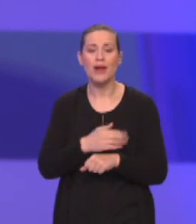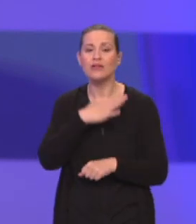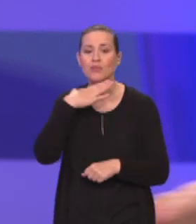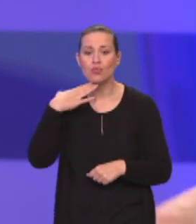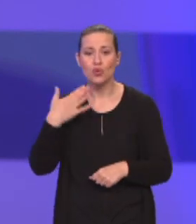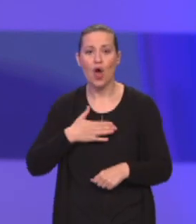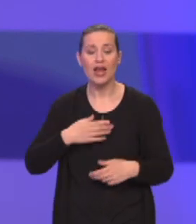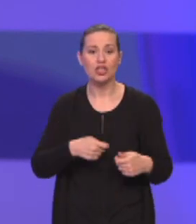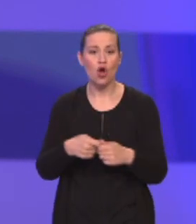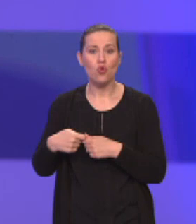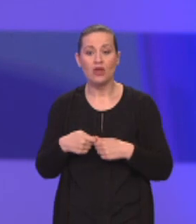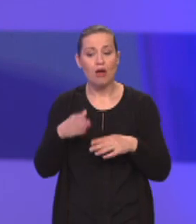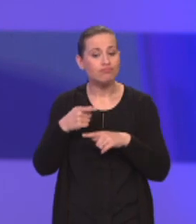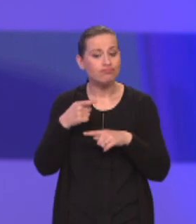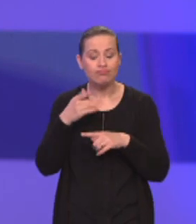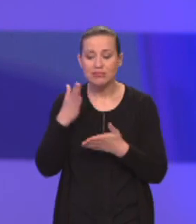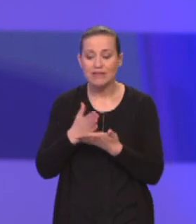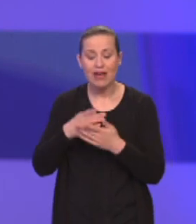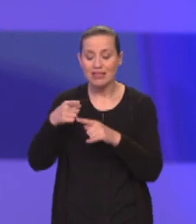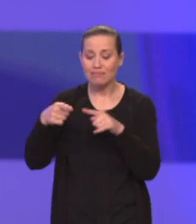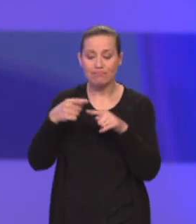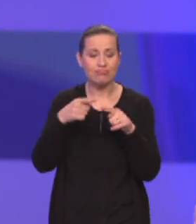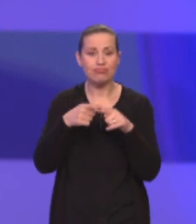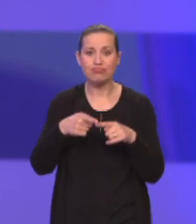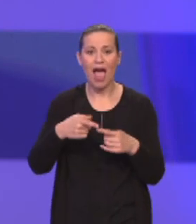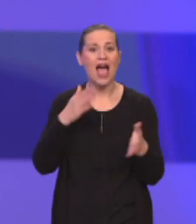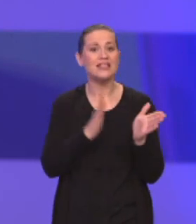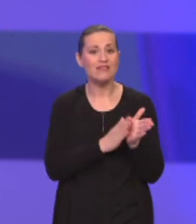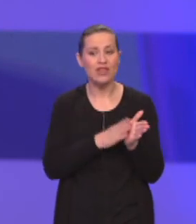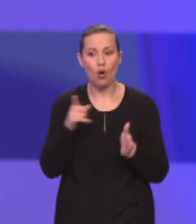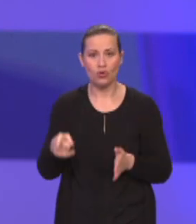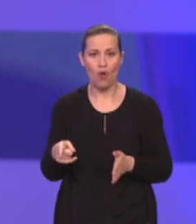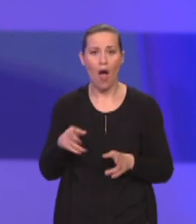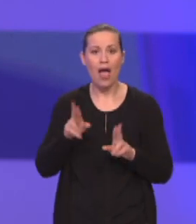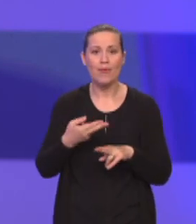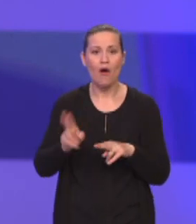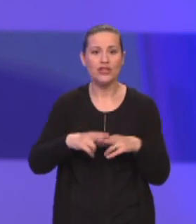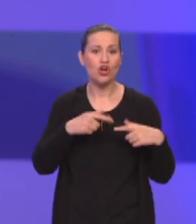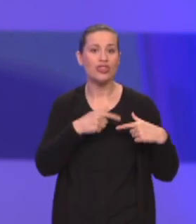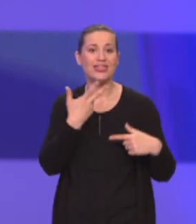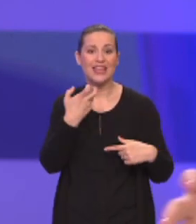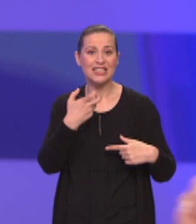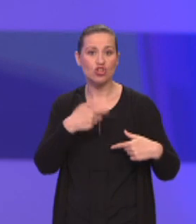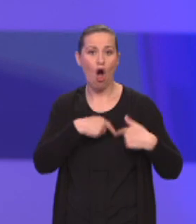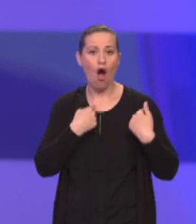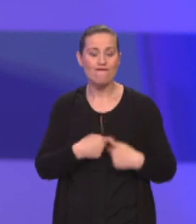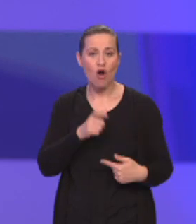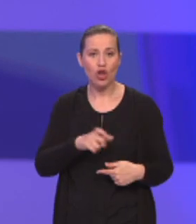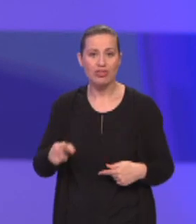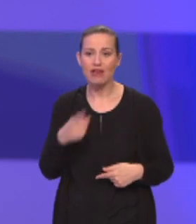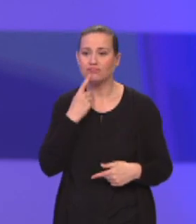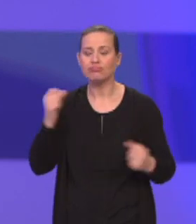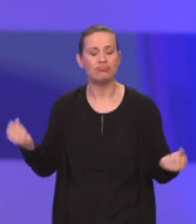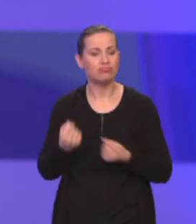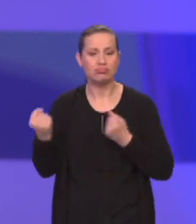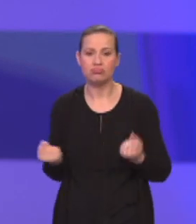udruga u svakom tom segmentu upravo svjedoči svemu tome. Jer mi imamo preko 300 volontera, znači, koji nama aktivno